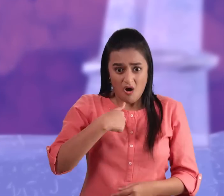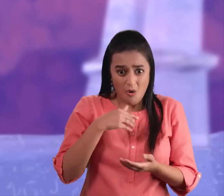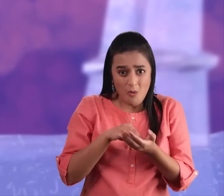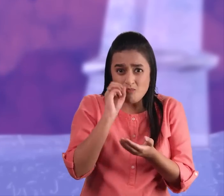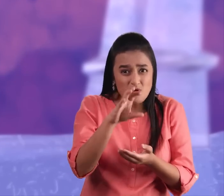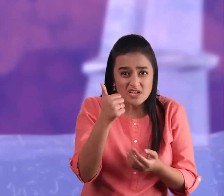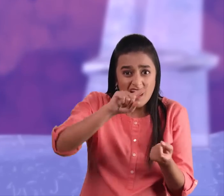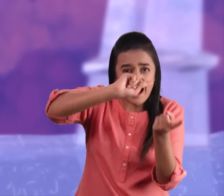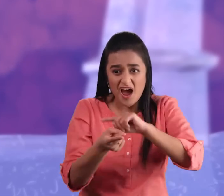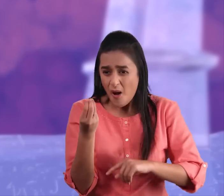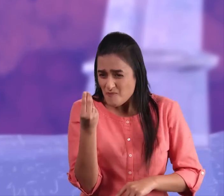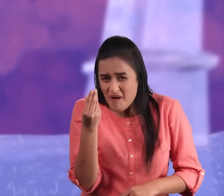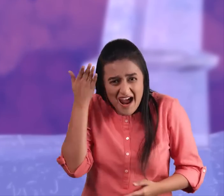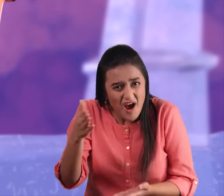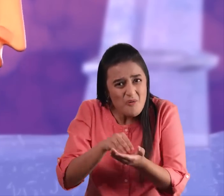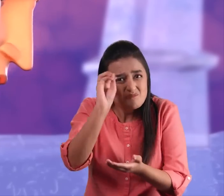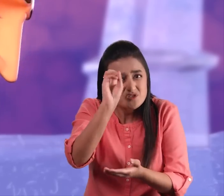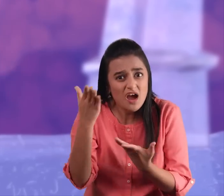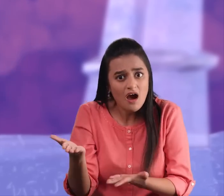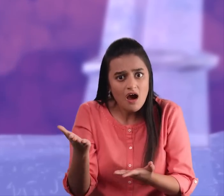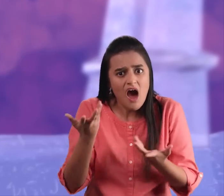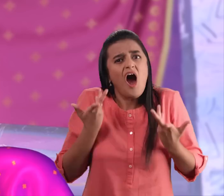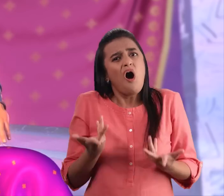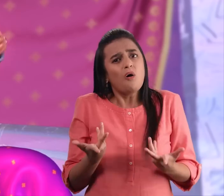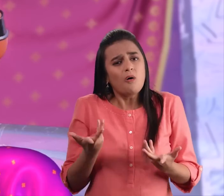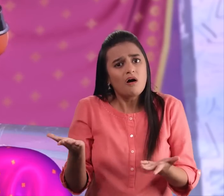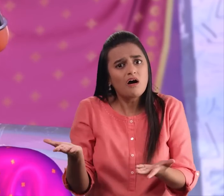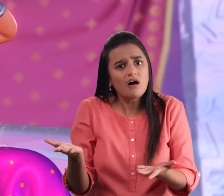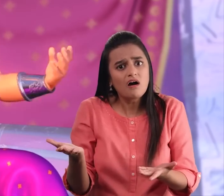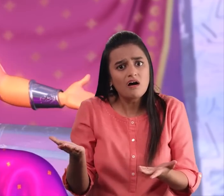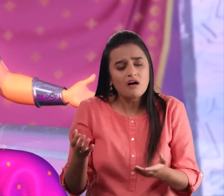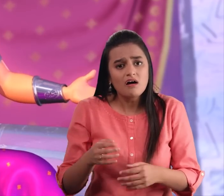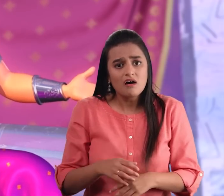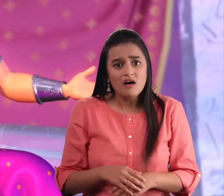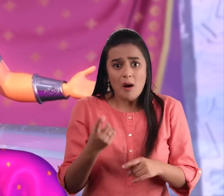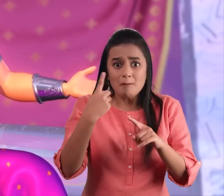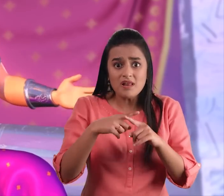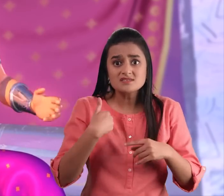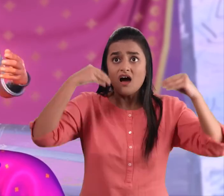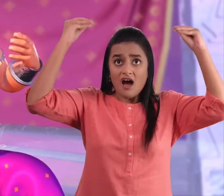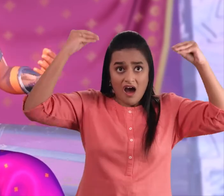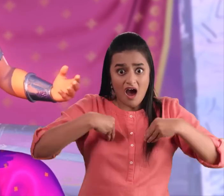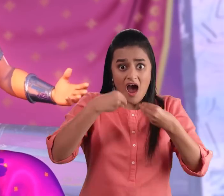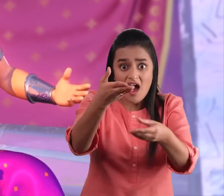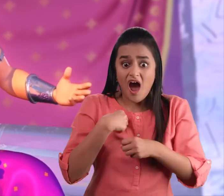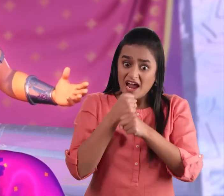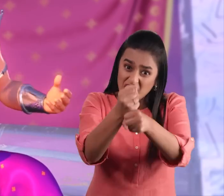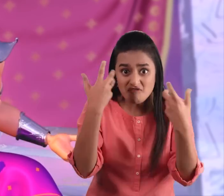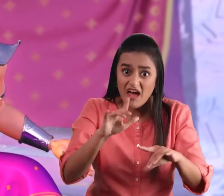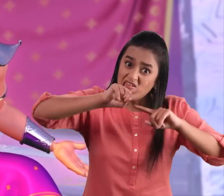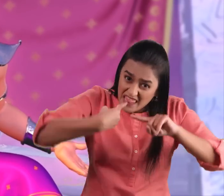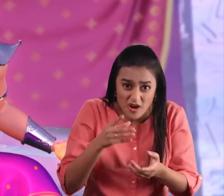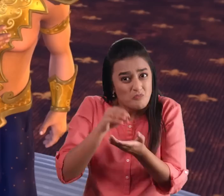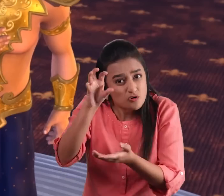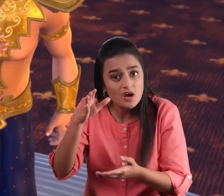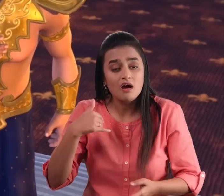उन्होंने मेरी पूजा ना करके मिट्टी के ढेर की पूजा की? वो ऐसा कैसे कर सकते हैं संवर्तक, वो भी मुझसे बारिश का उपहार पाने